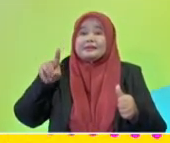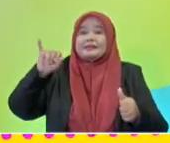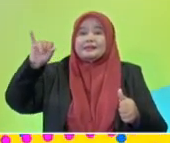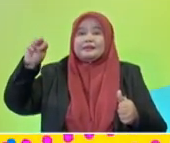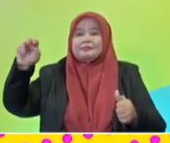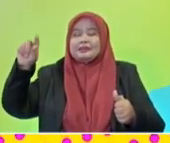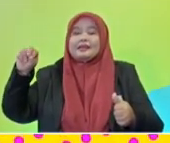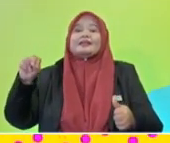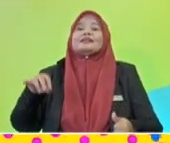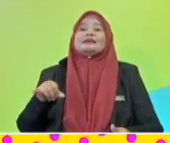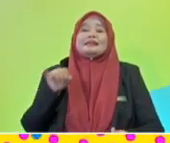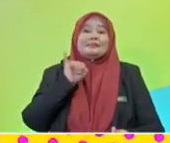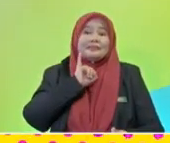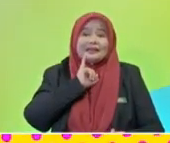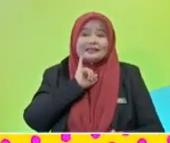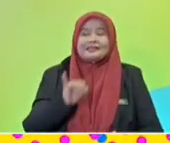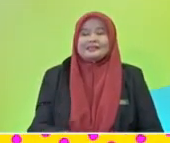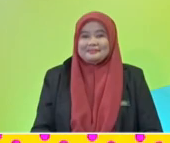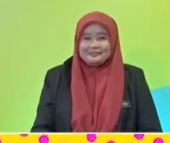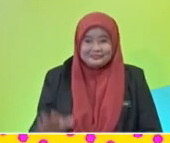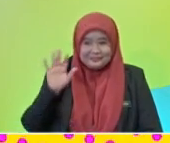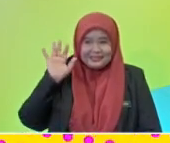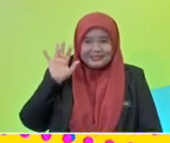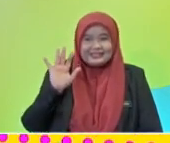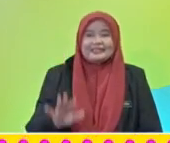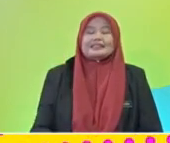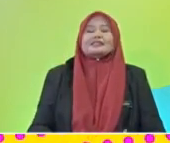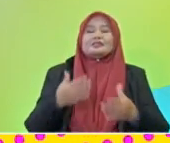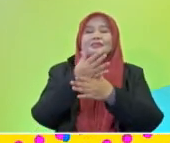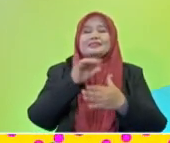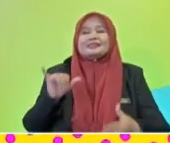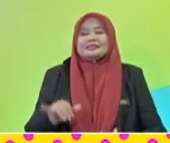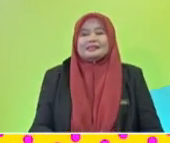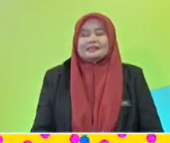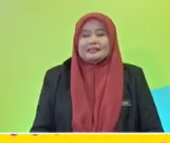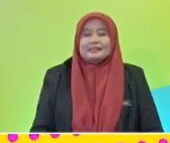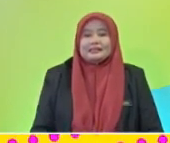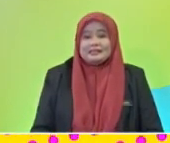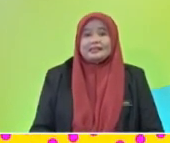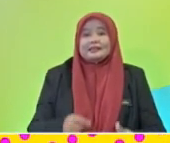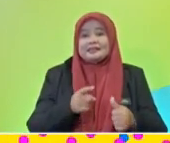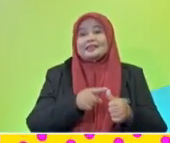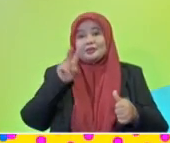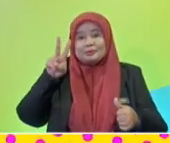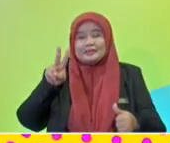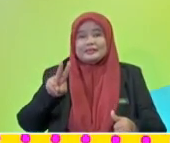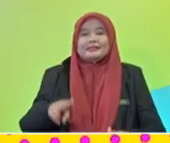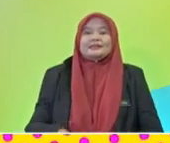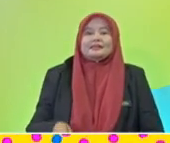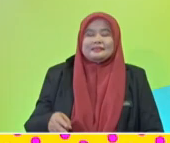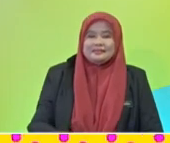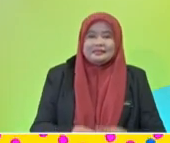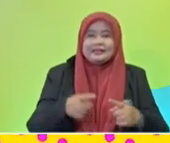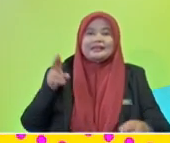sk Damansara Damai 1 Hai Mira seterusnya yang seterusnya adalah yalini dari sjkt